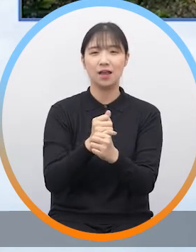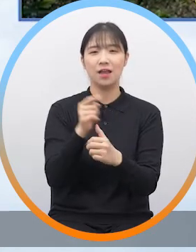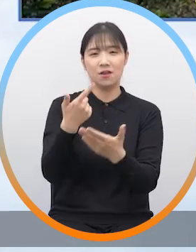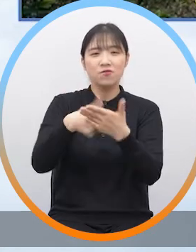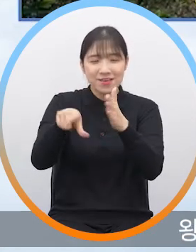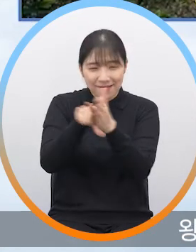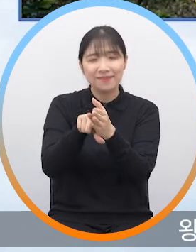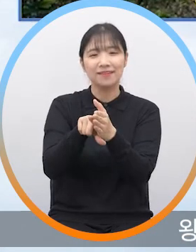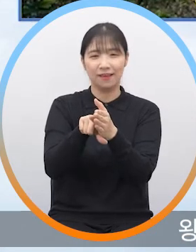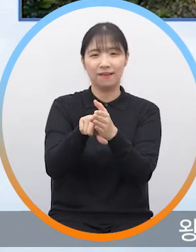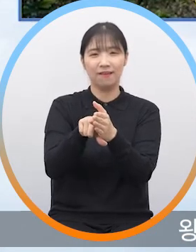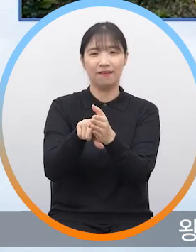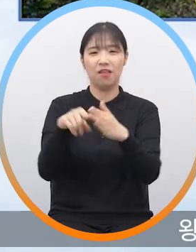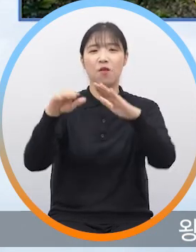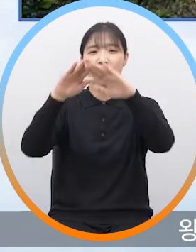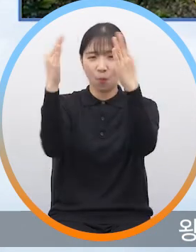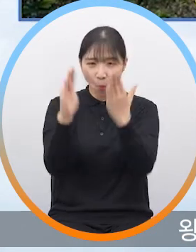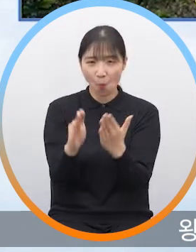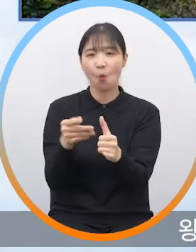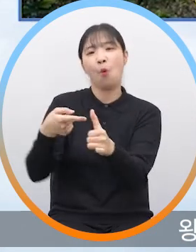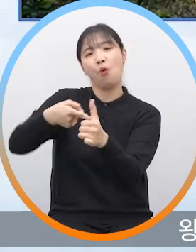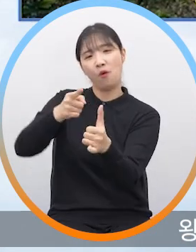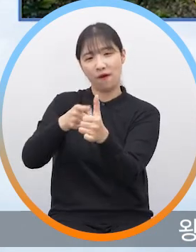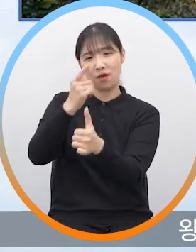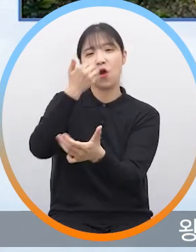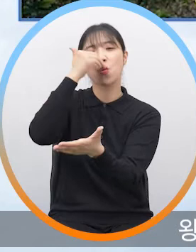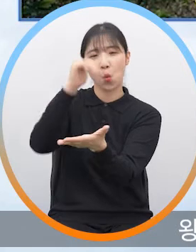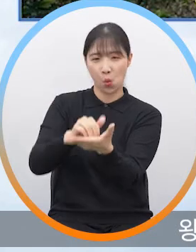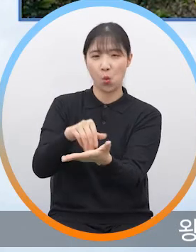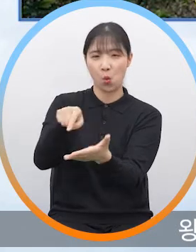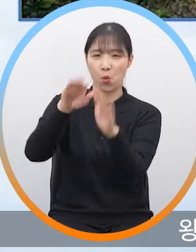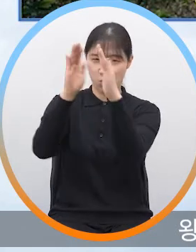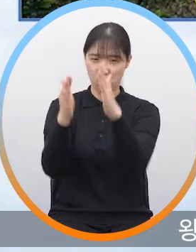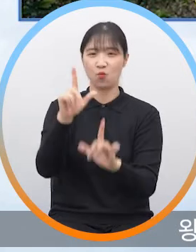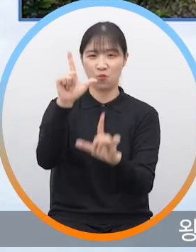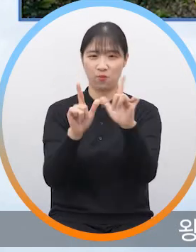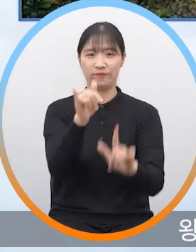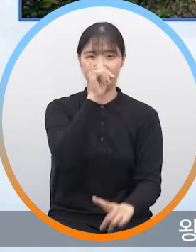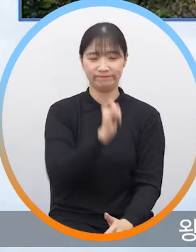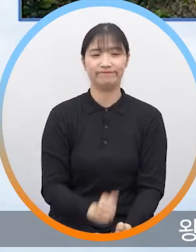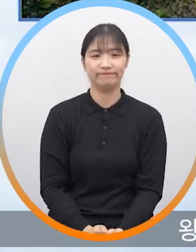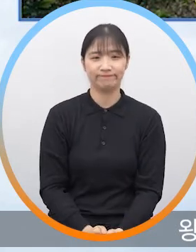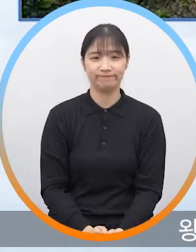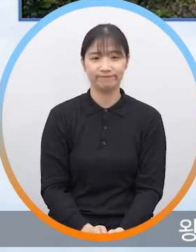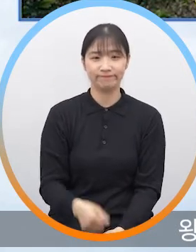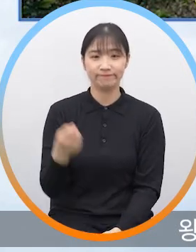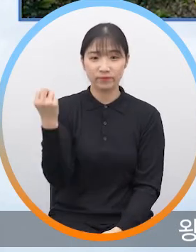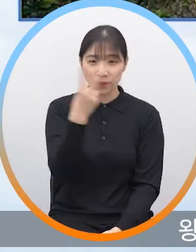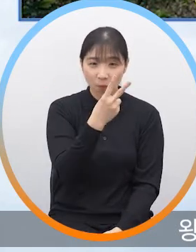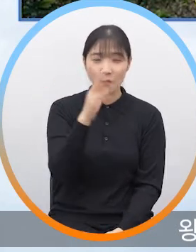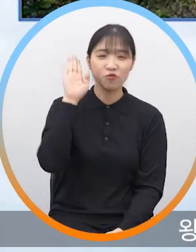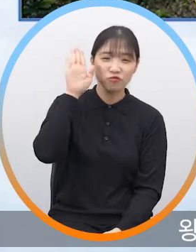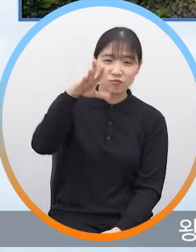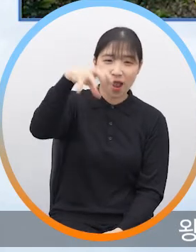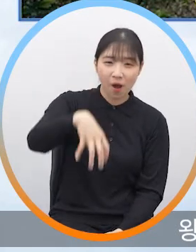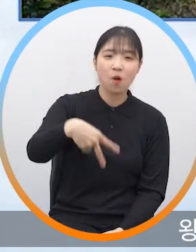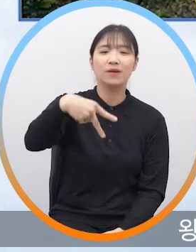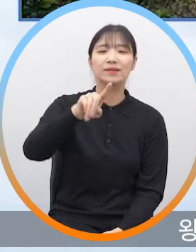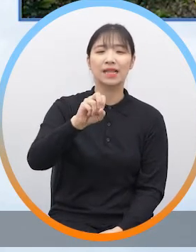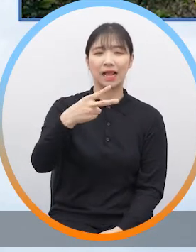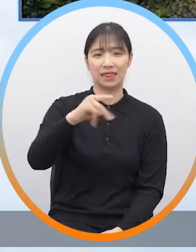사람들이 왕인 박사 모습을 새겨놨다고 하는 왕인 석상도 있습니다. 그 다음에 출발했던 상대포도